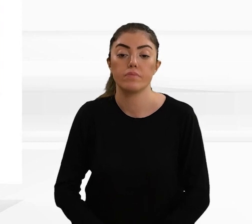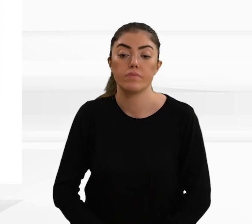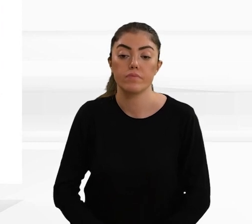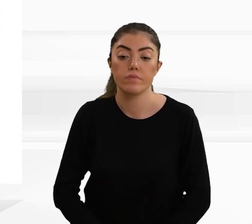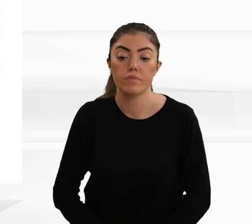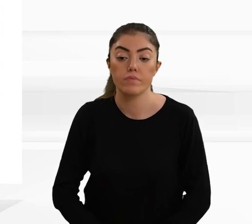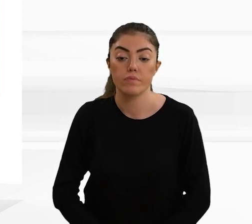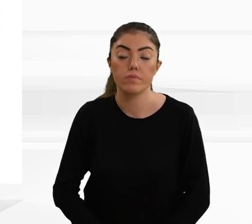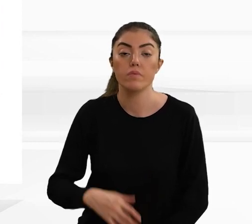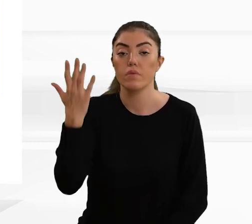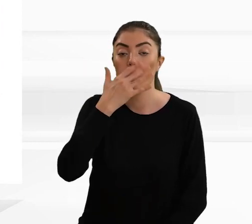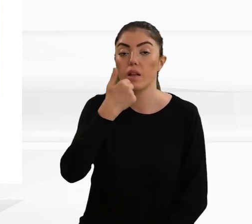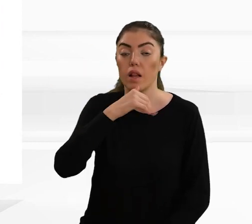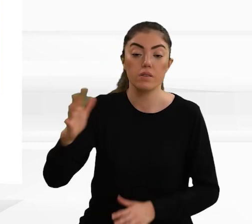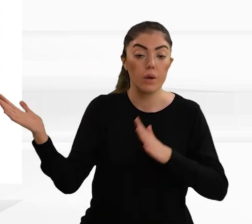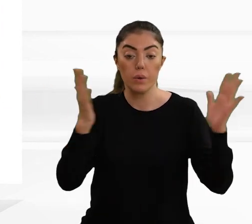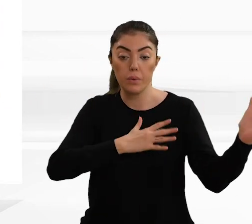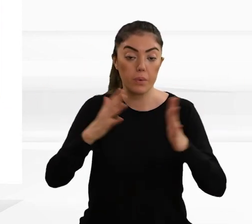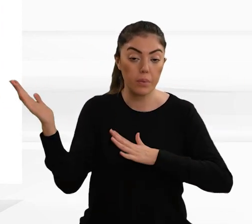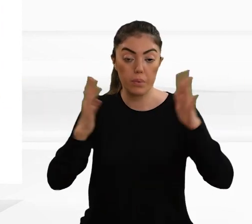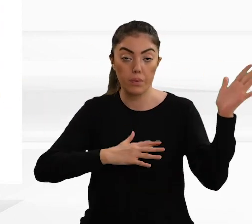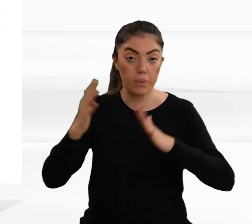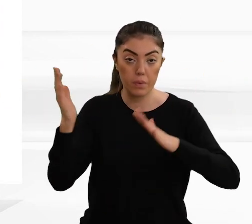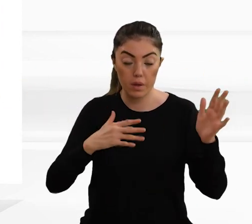o Mic Karadeniz iklimi